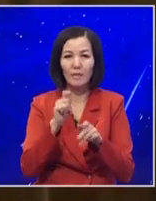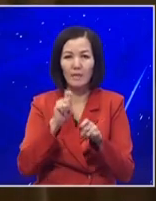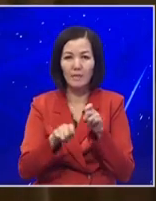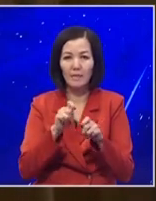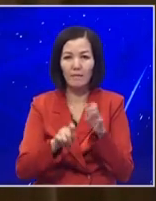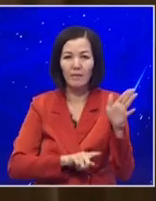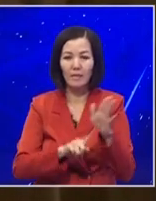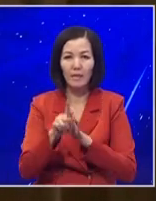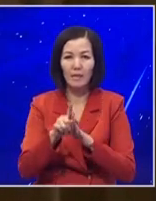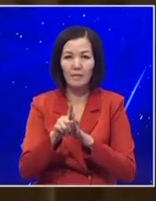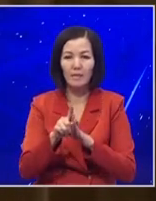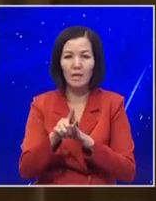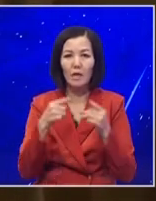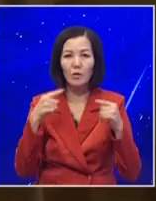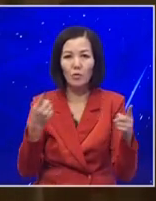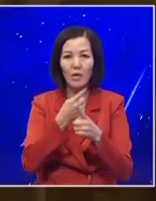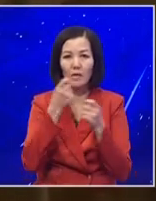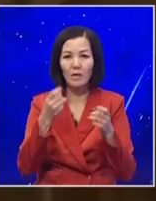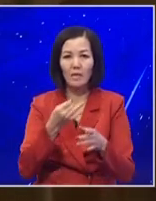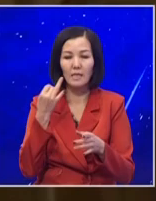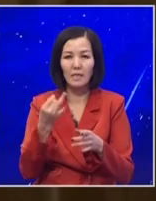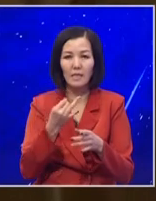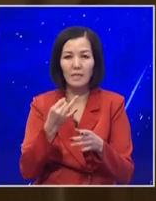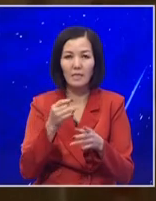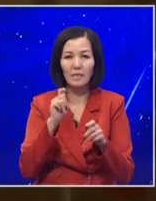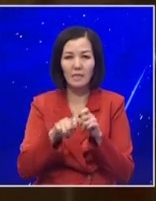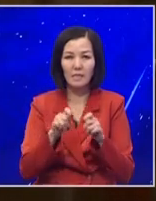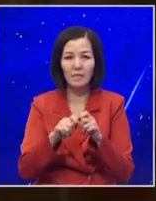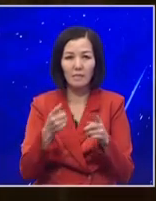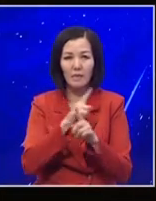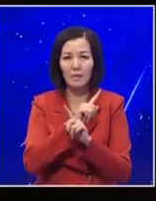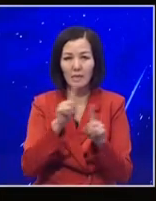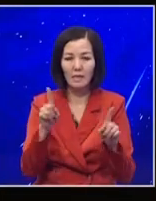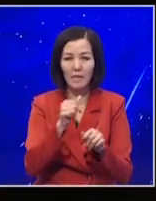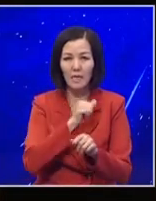расследование начато, другая информация в интересах следствия не разглашается.